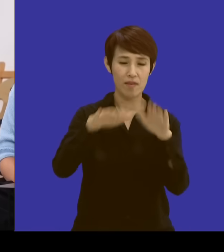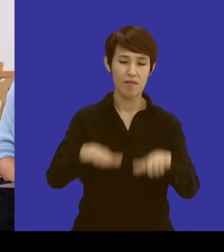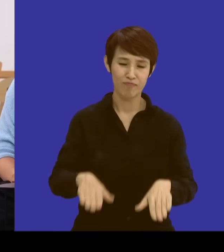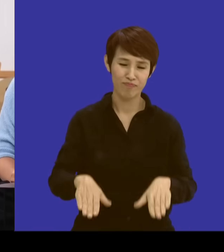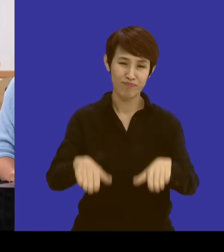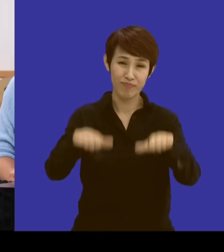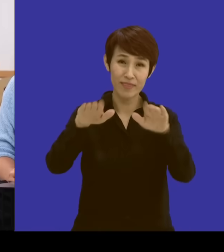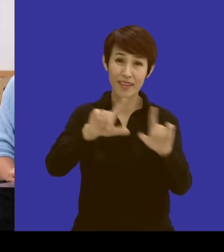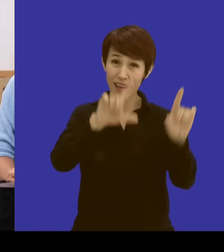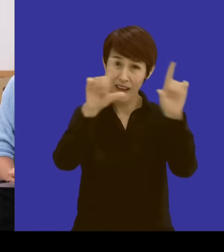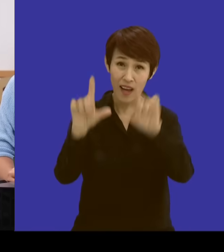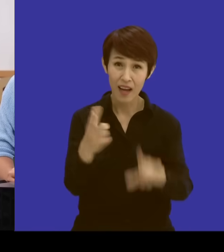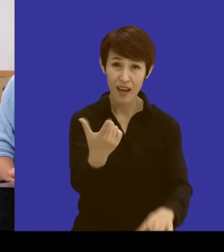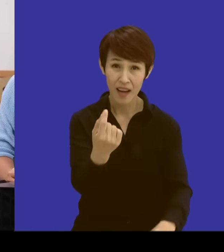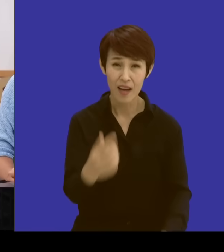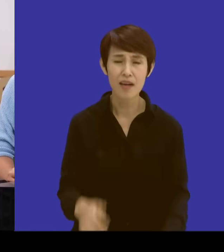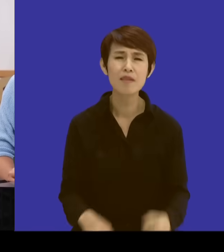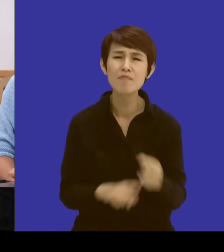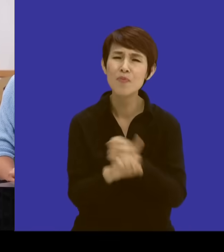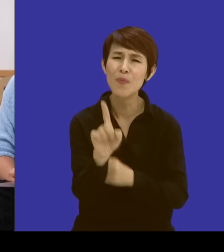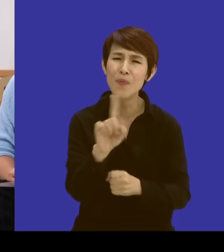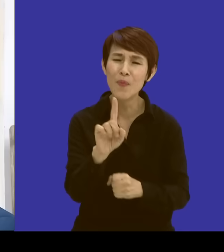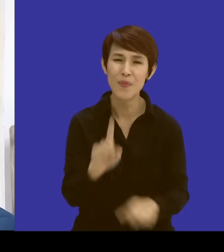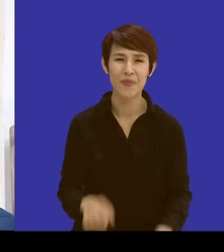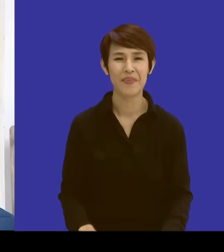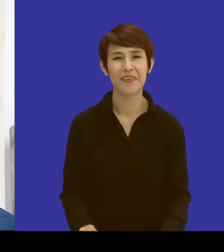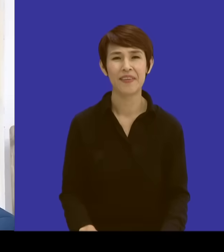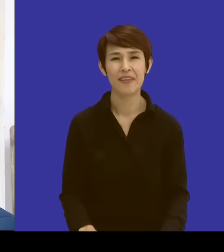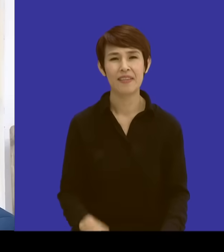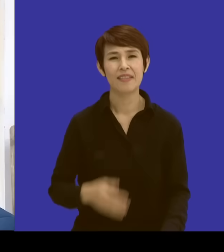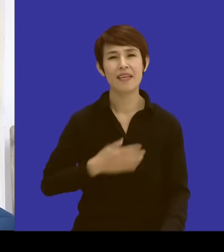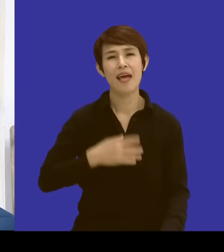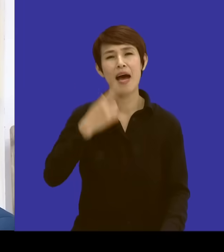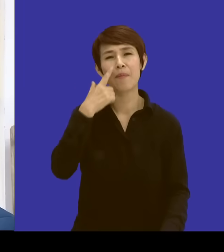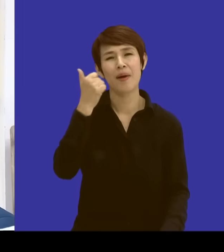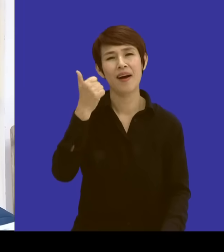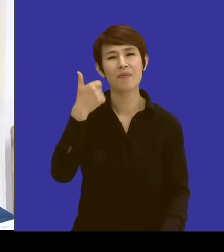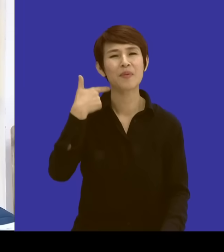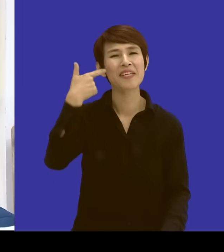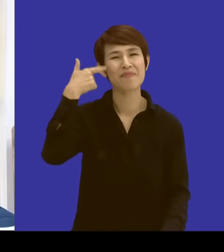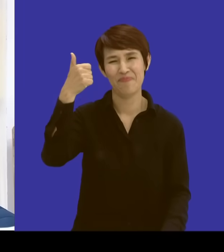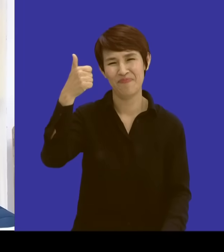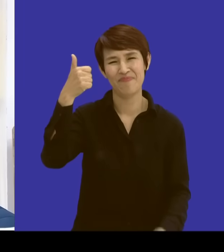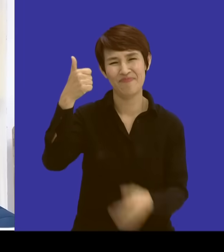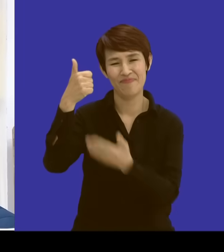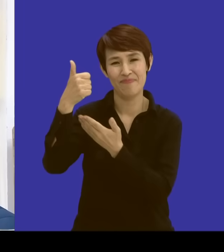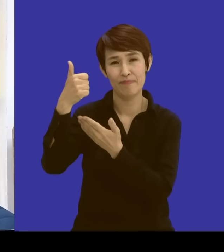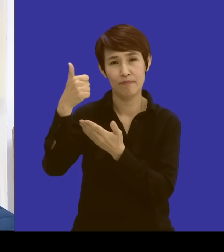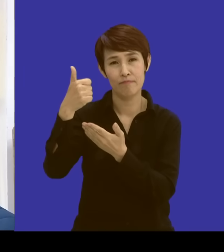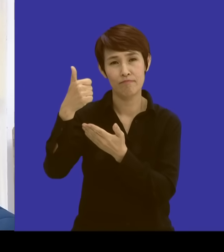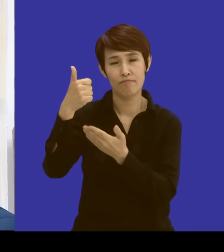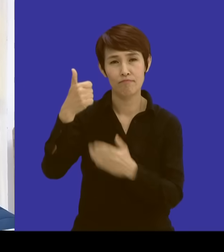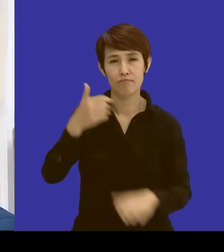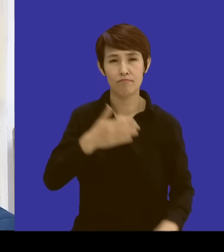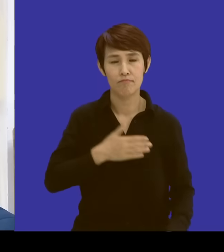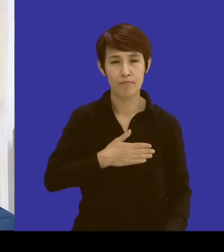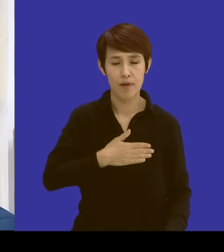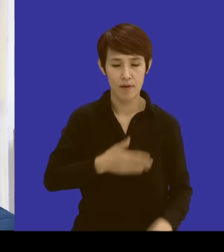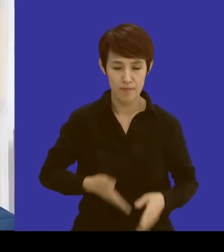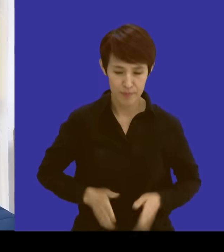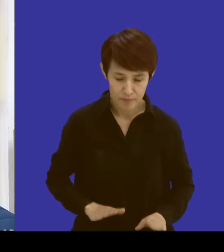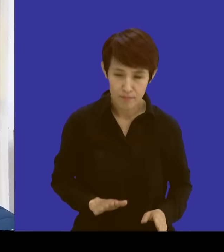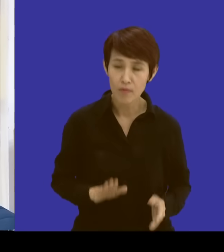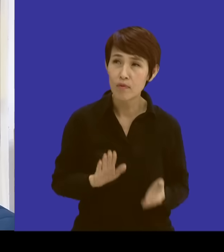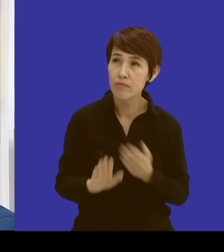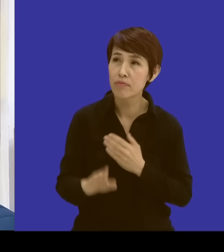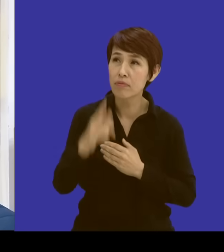살아왔다라고 소개했는데요. 네. 어떤 뜻일까요? 아버님 목사님이셨어요. 예. 태어나 보니까 아버님